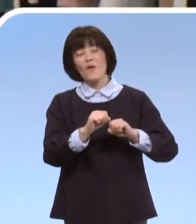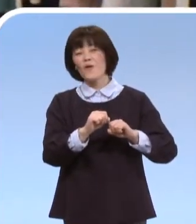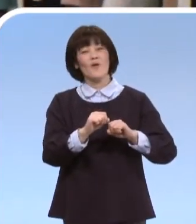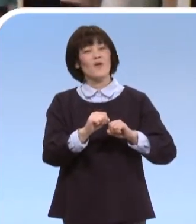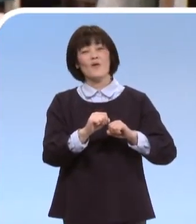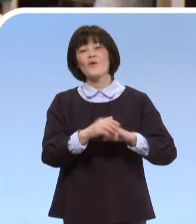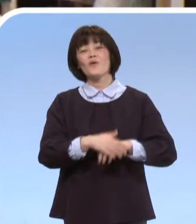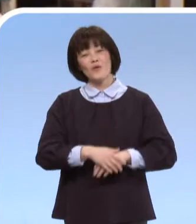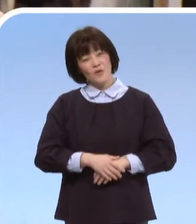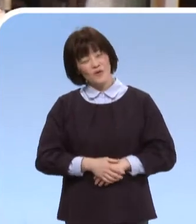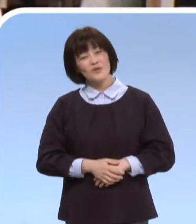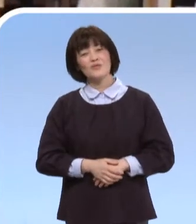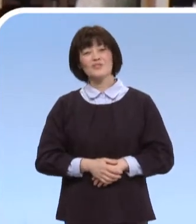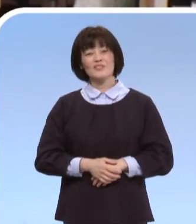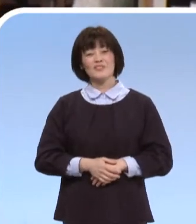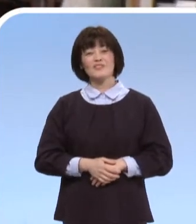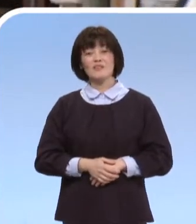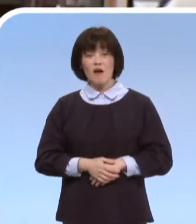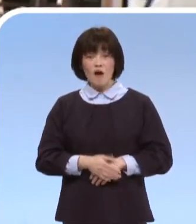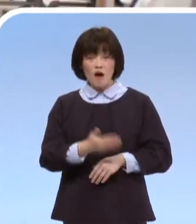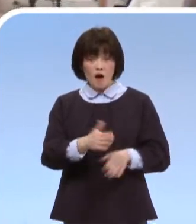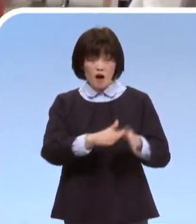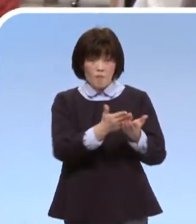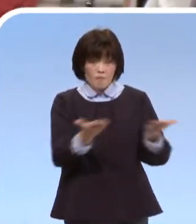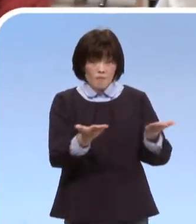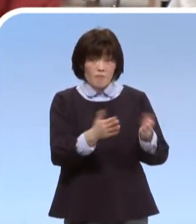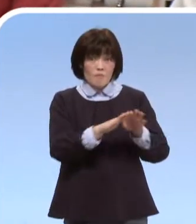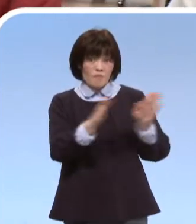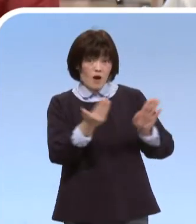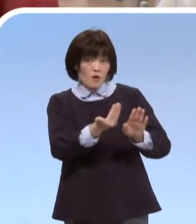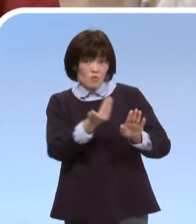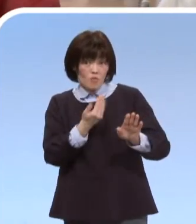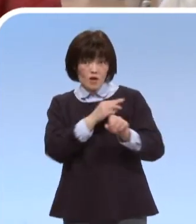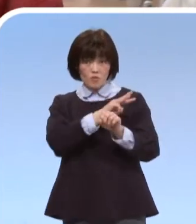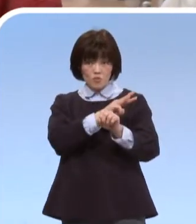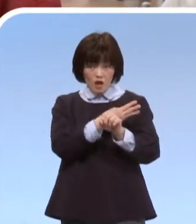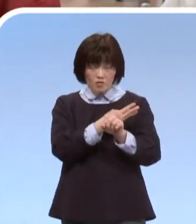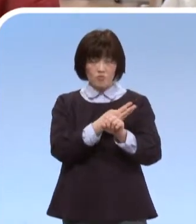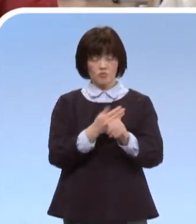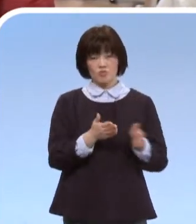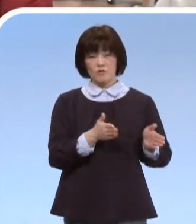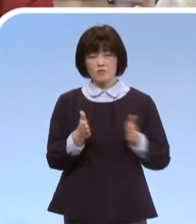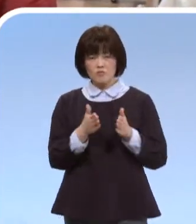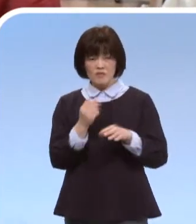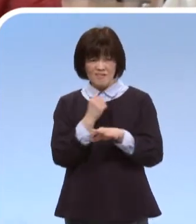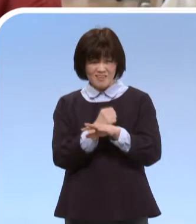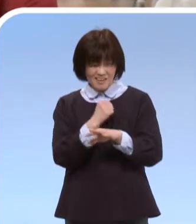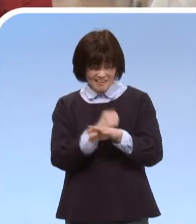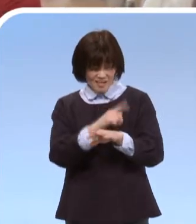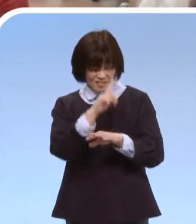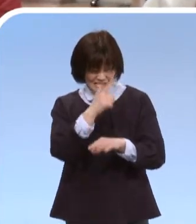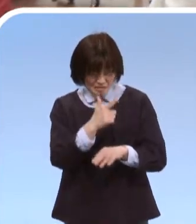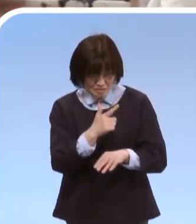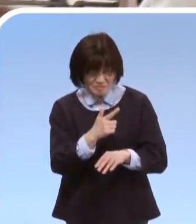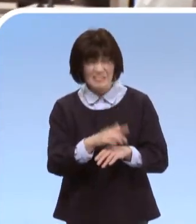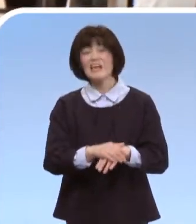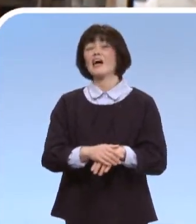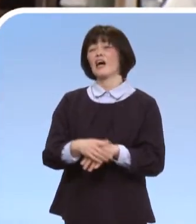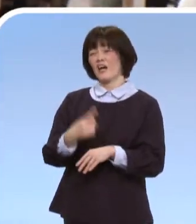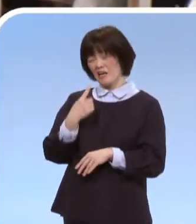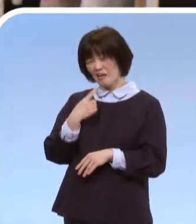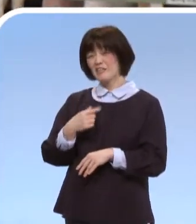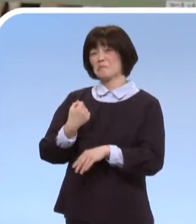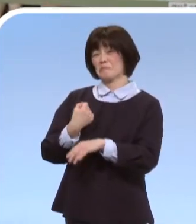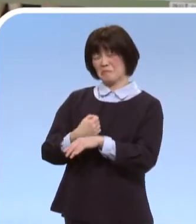わー、そうだったんですね。じゃあ研修とか下準備とか大変じゃなかったですか？ あ、